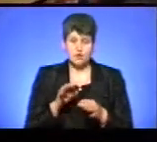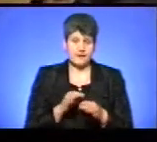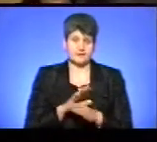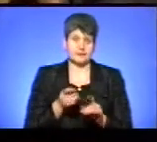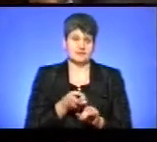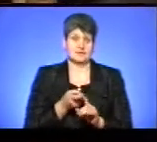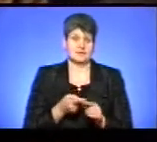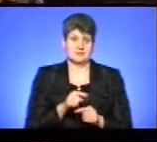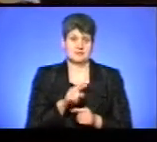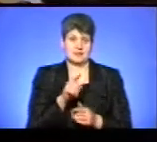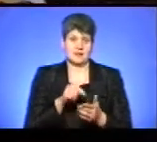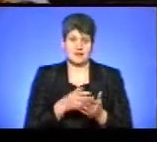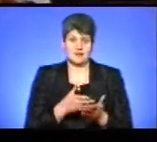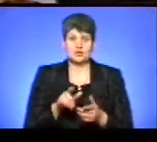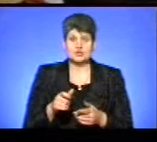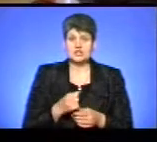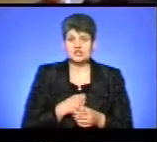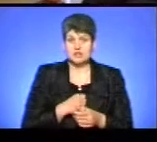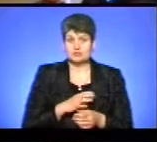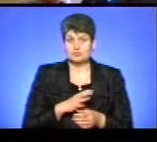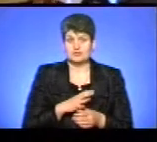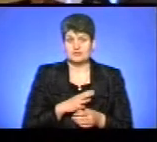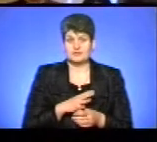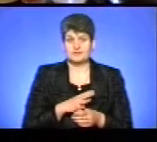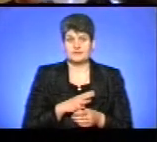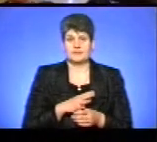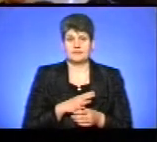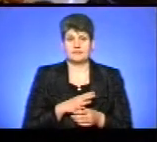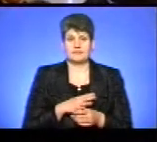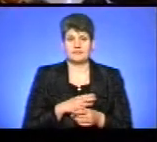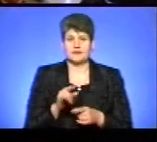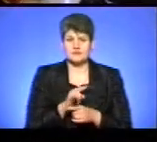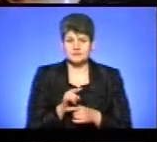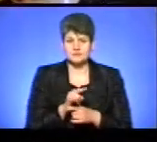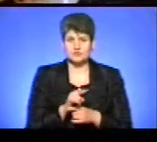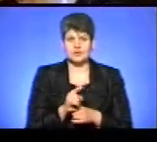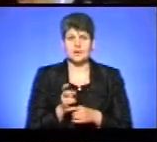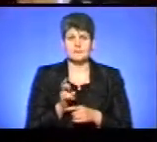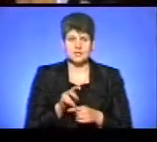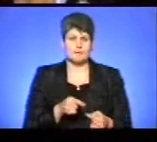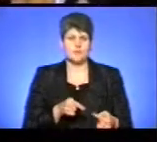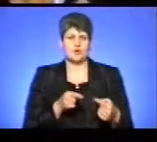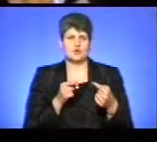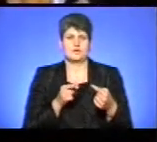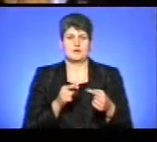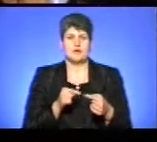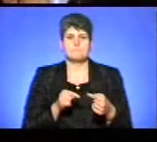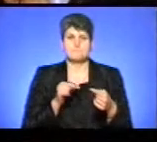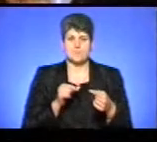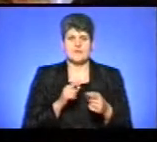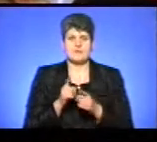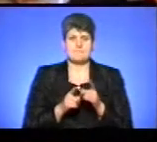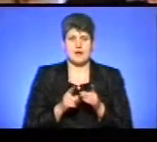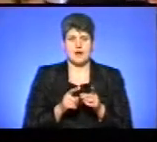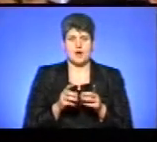проєкт конкретний, він не стосується цього питання. Люди, на жаль, були введені в оману місцевими ЗМІ, що до суті питання і прийшли протестувати проти саме переобладнання